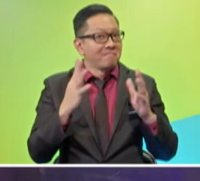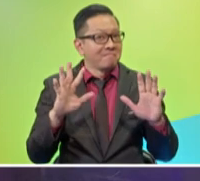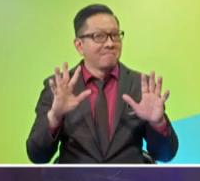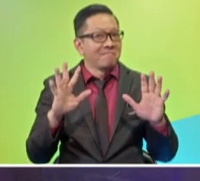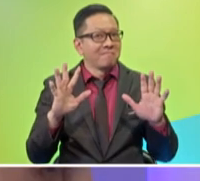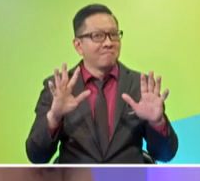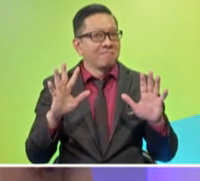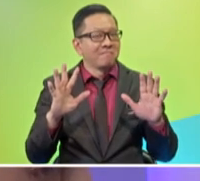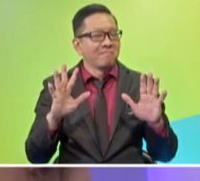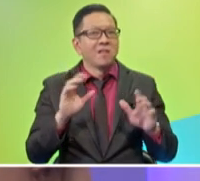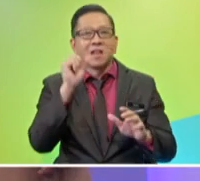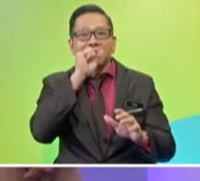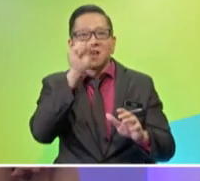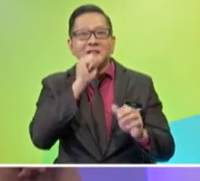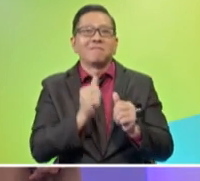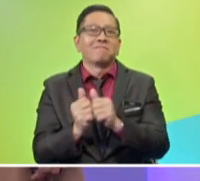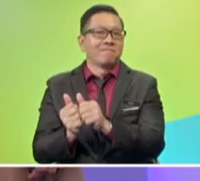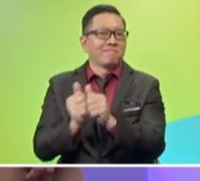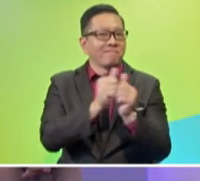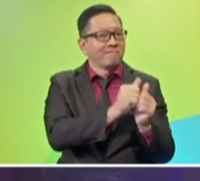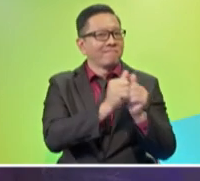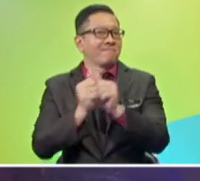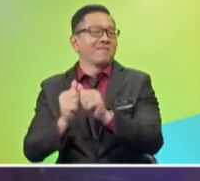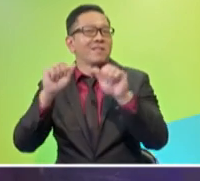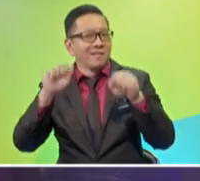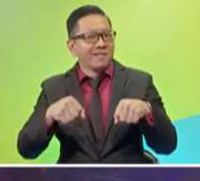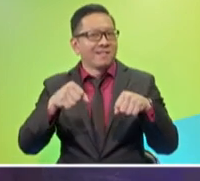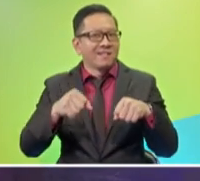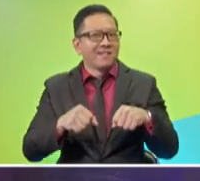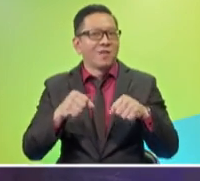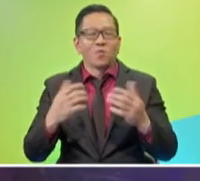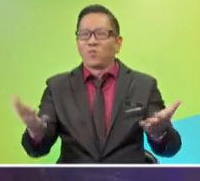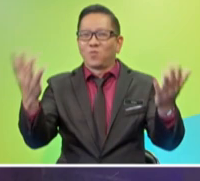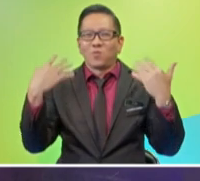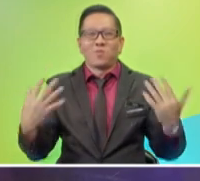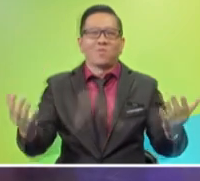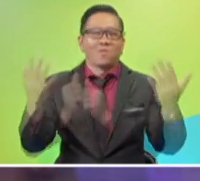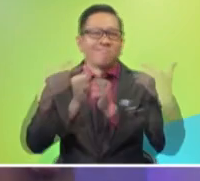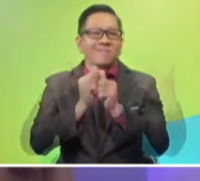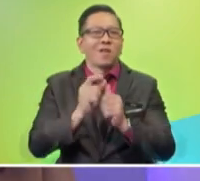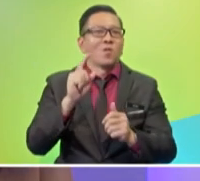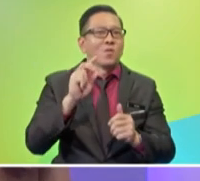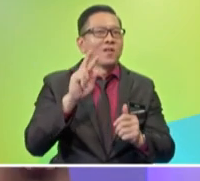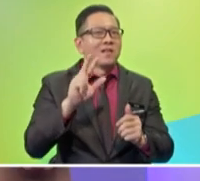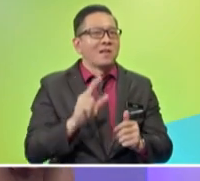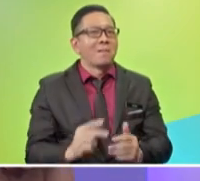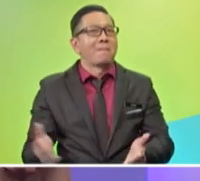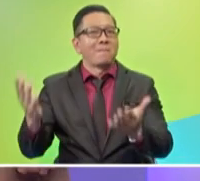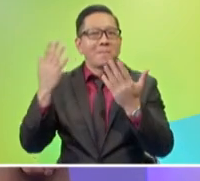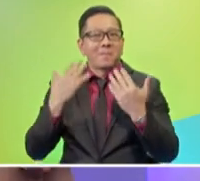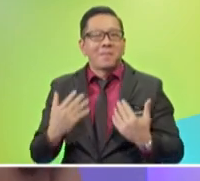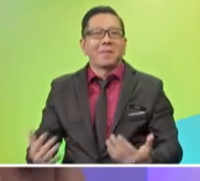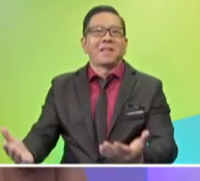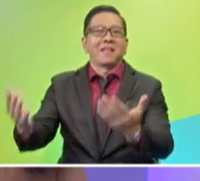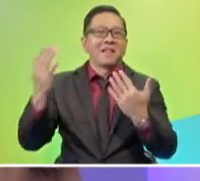kita nak nyanyi sama-sama boleh? Nak nyanyi? Ayuh cikgu, jom kita nyanyi sama-sama adik-adik di rumah. Jom. Mari